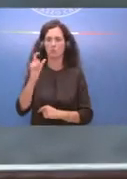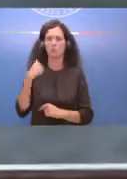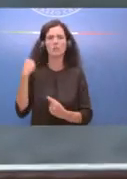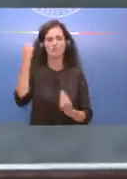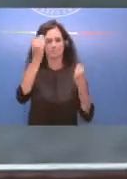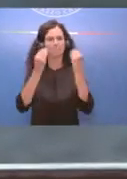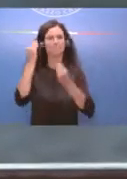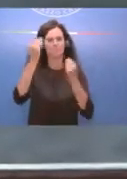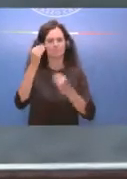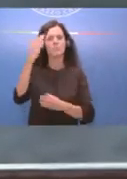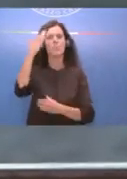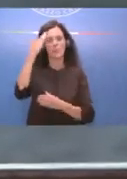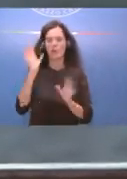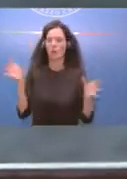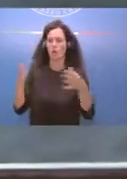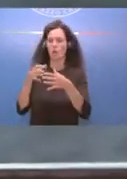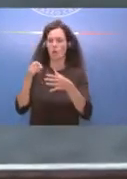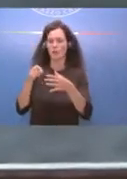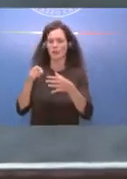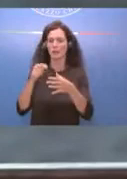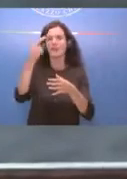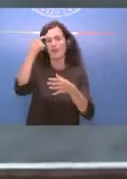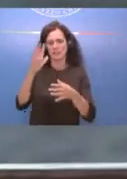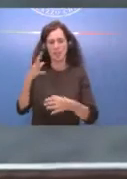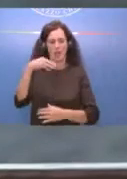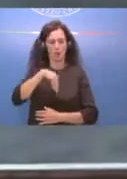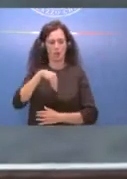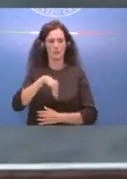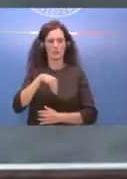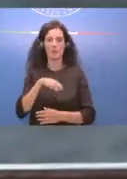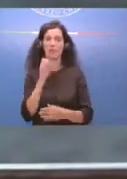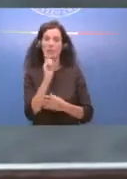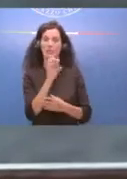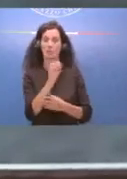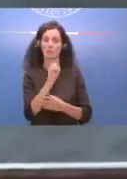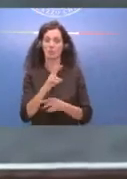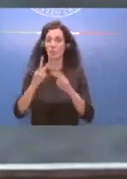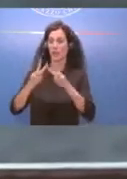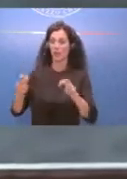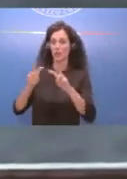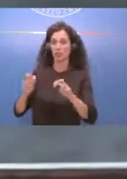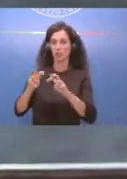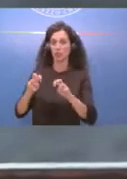aware of education in innovation